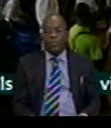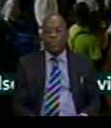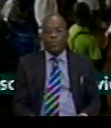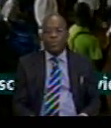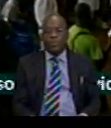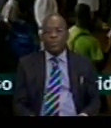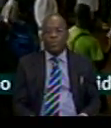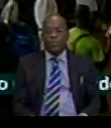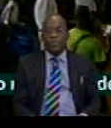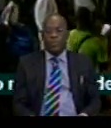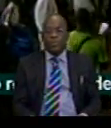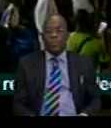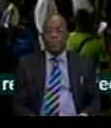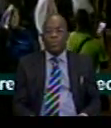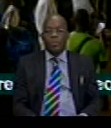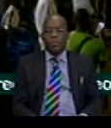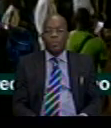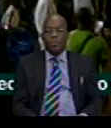Check yourself.